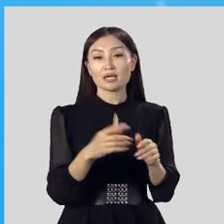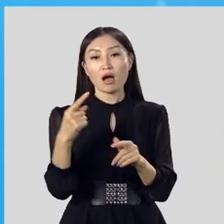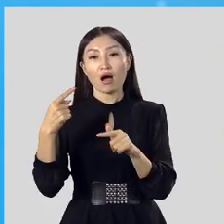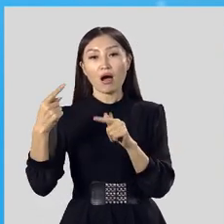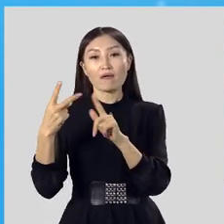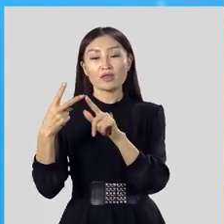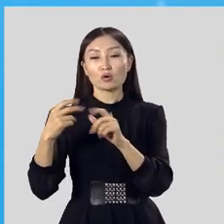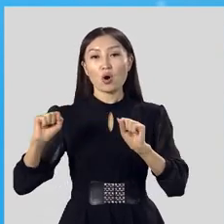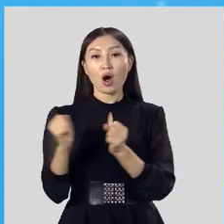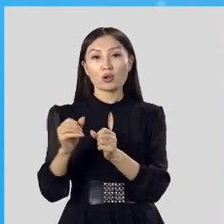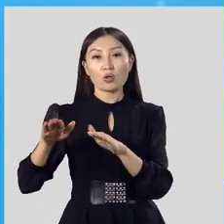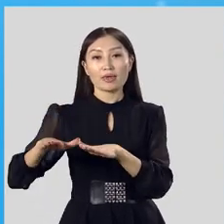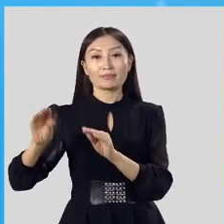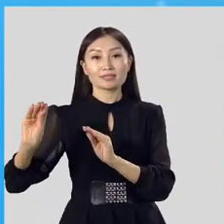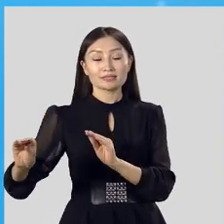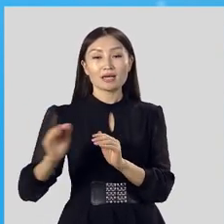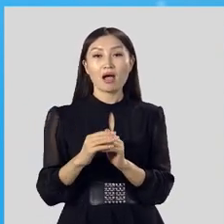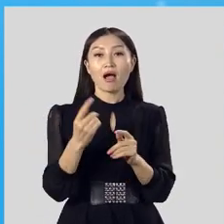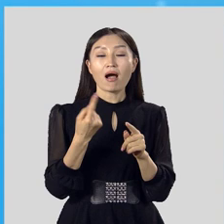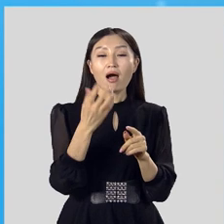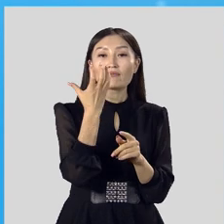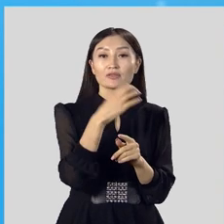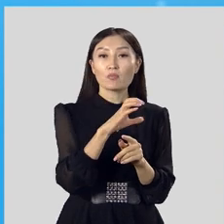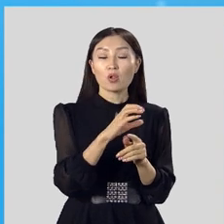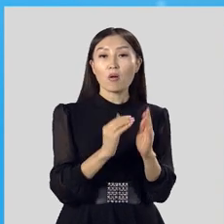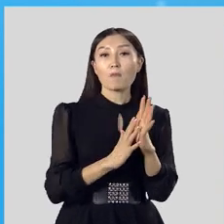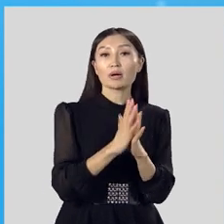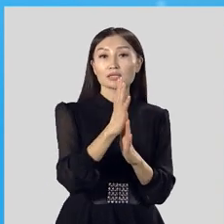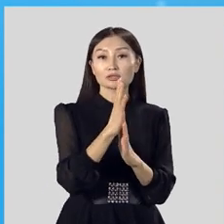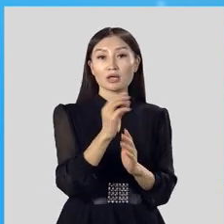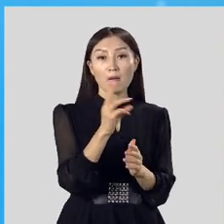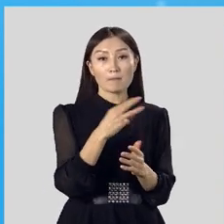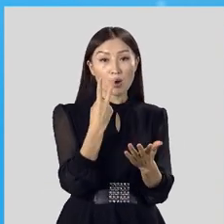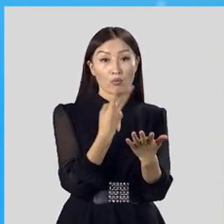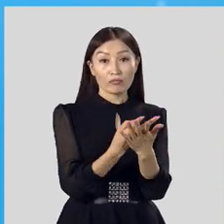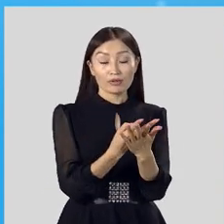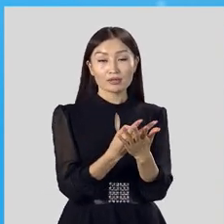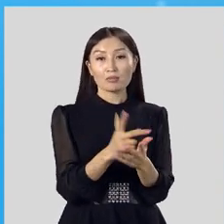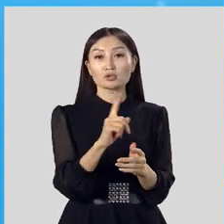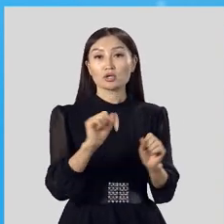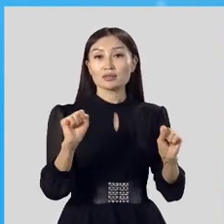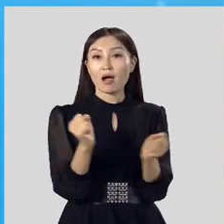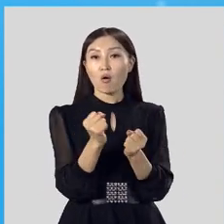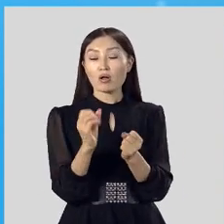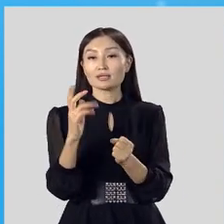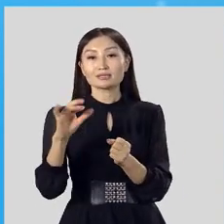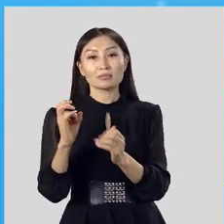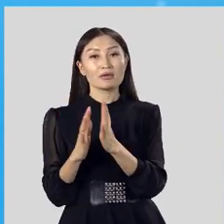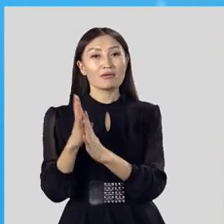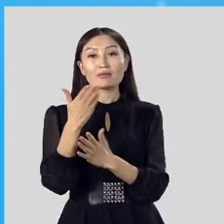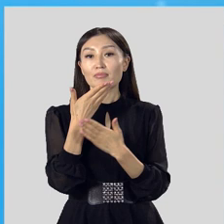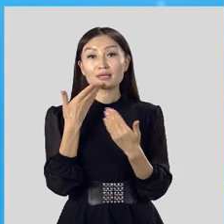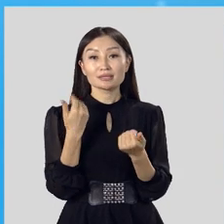холод. Когда семена, помещенные в тепло, прорастут, мы увидим, что на холоде семена не